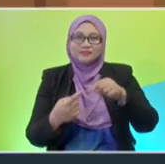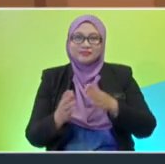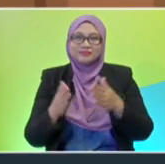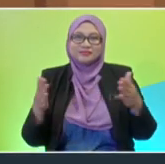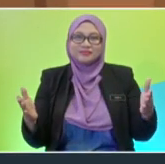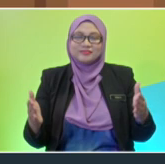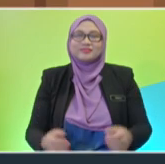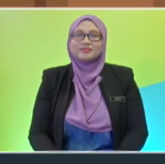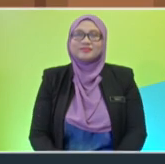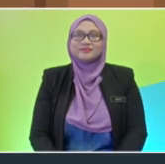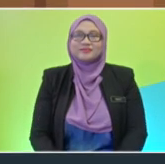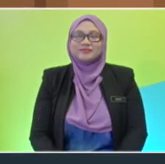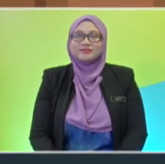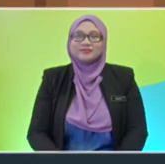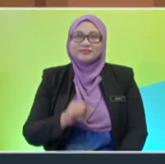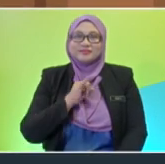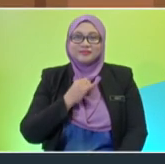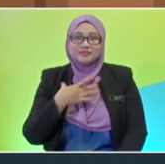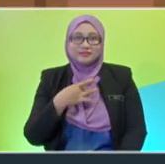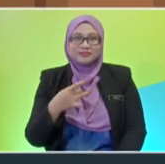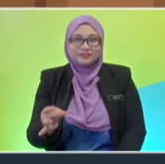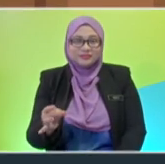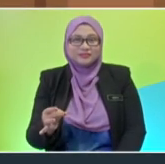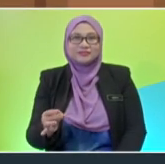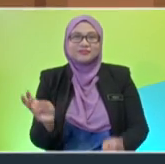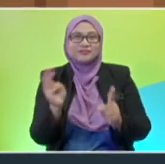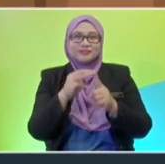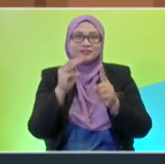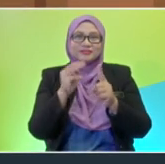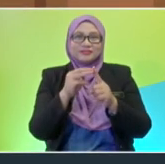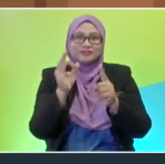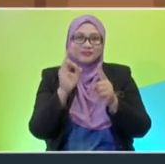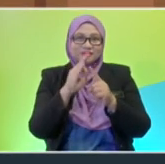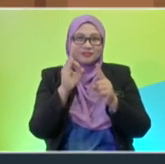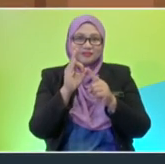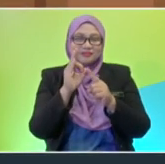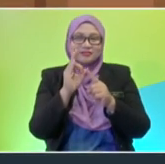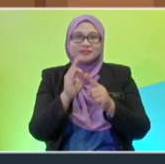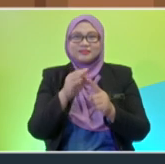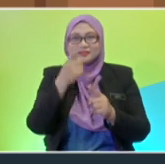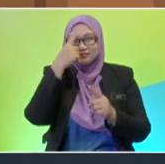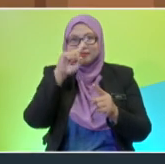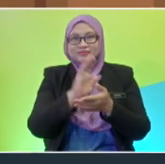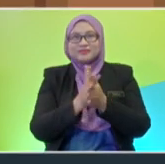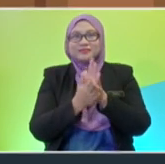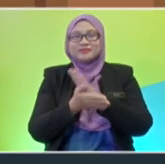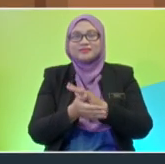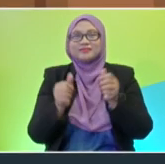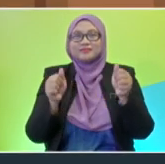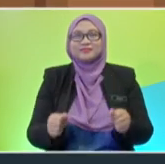Saya suka main bola keranjang oleh Itu impian saya ialah untuk menjadi seorang atlet ikan yang terkenal